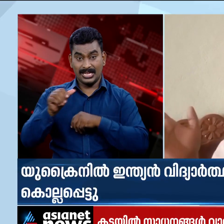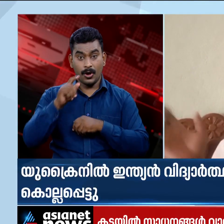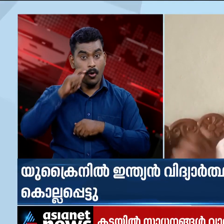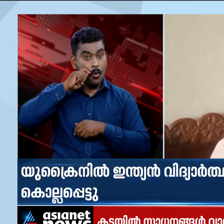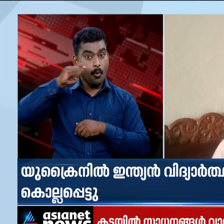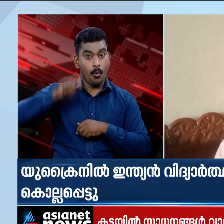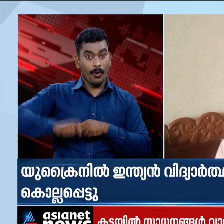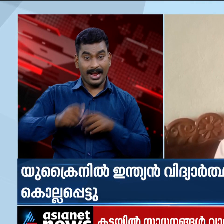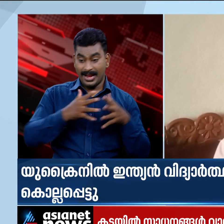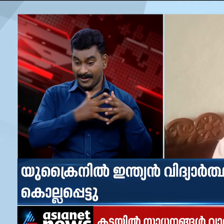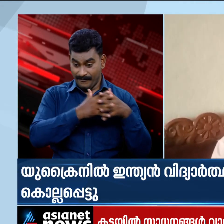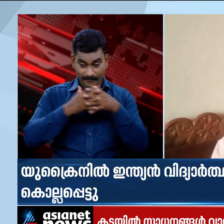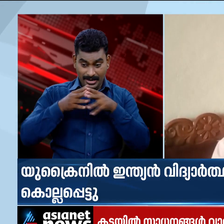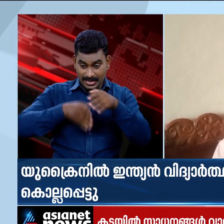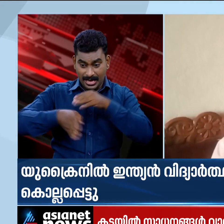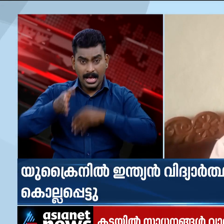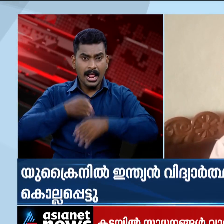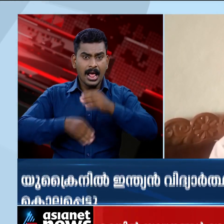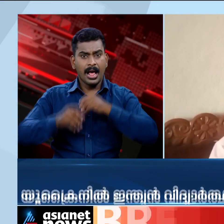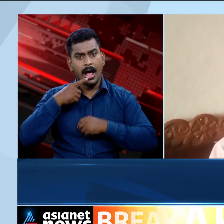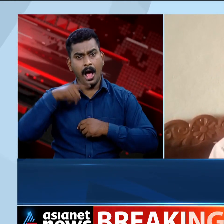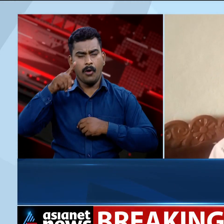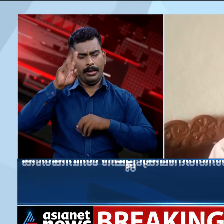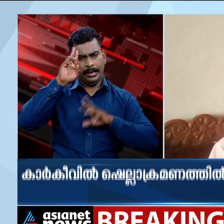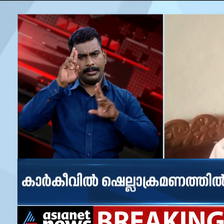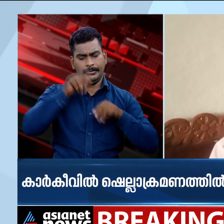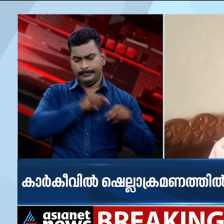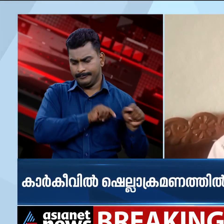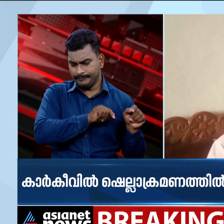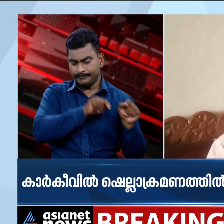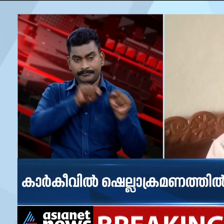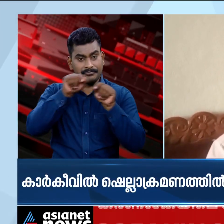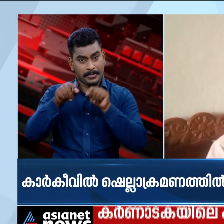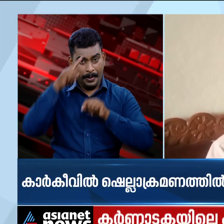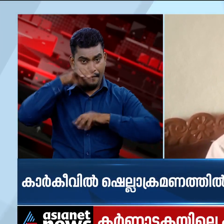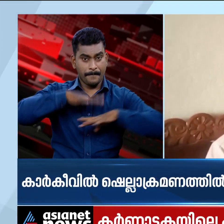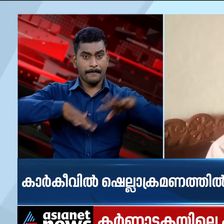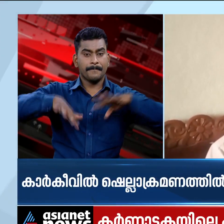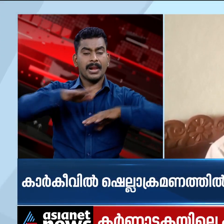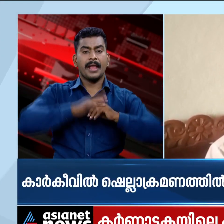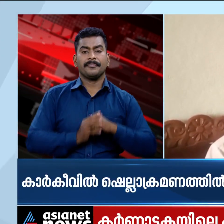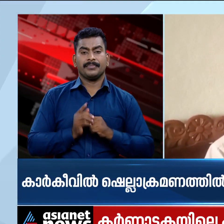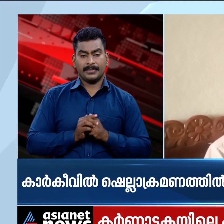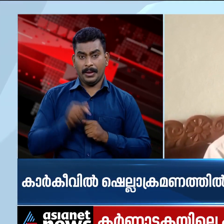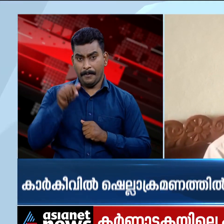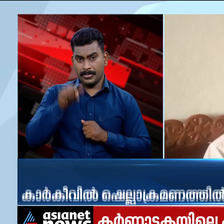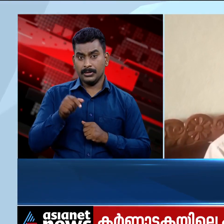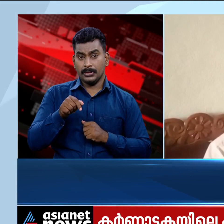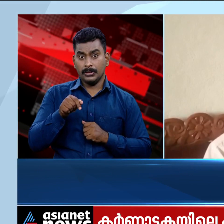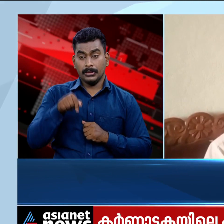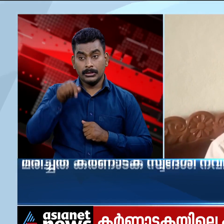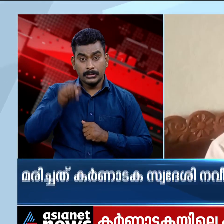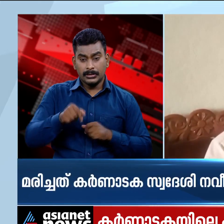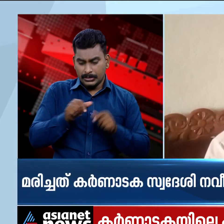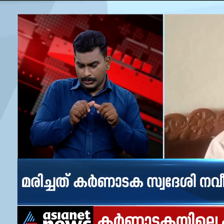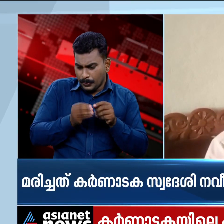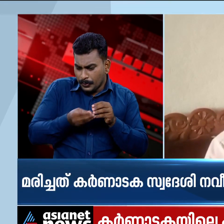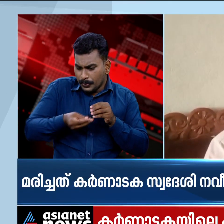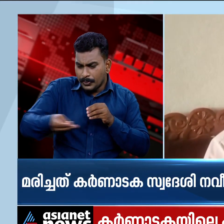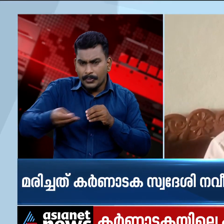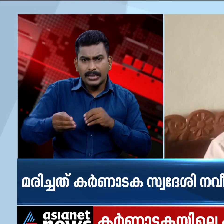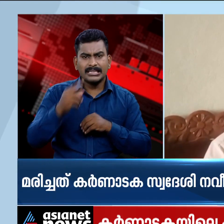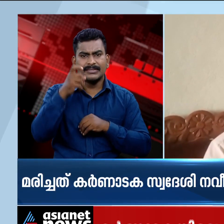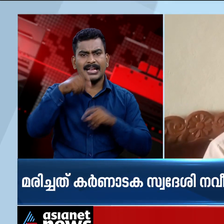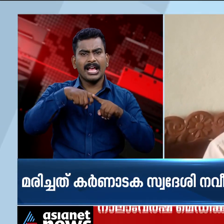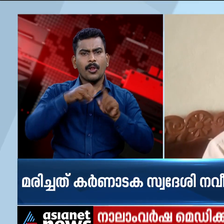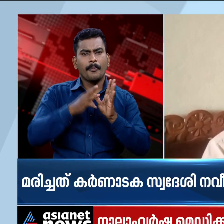ಉಕ್ರೇನ್ ಬರಬೇಕಂತಂದ್ರೆ ಕನಿಷ್ಠ ಒಂದು 19 ತಾಸು ತಗೋತೈತಿ ಬೈ ಟ್ರೈನ್. ಅಲ್ಲಿಂದ ಮುಂದೆ 6-8 ಕಿಲೋಮೀಟರ್ ನಾವು ನಡೆದು